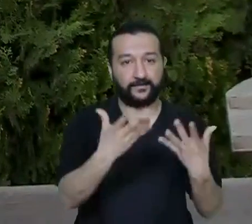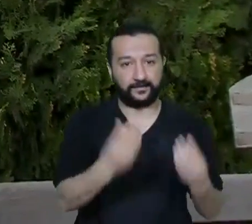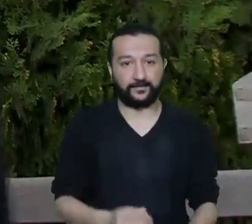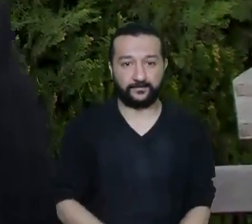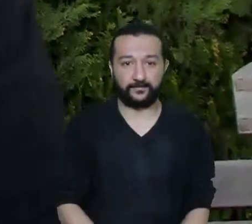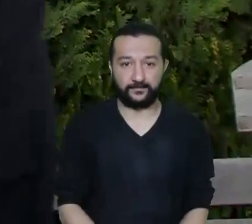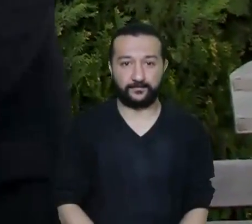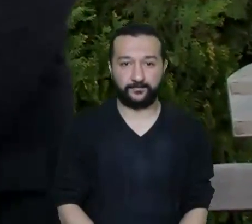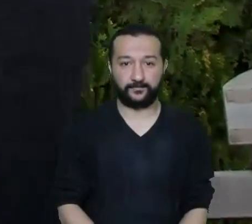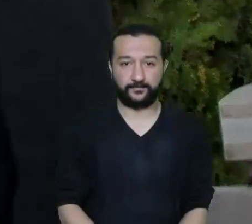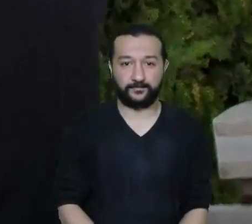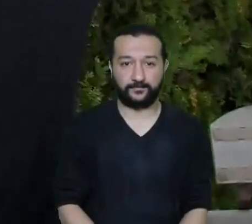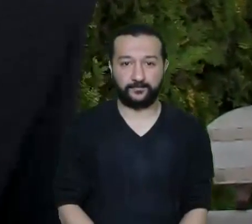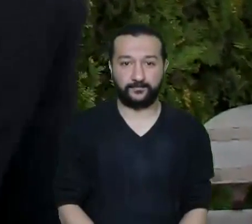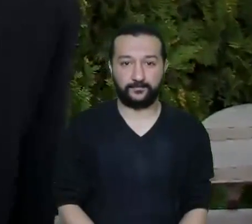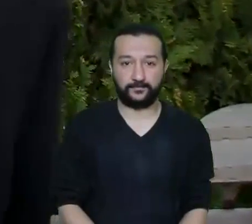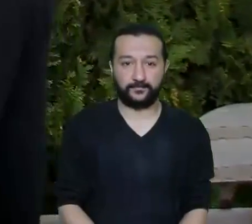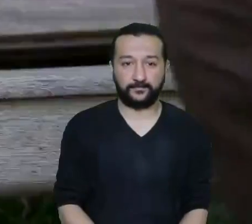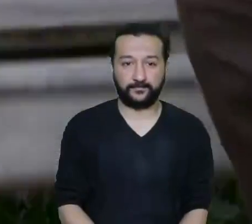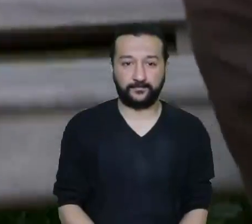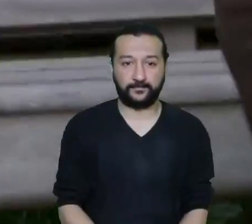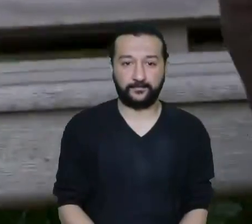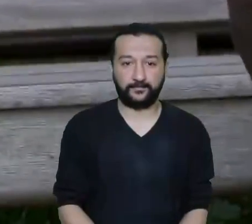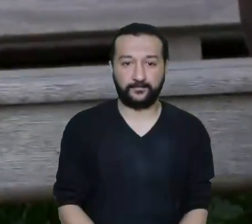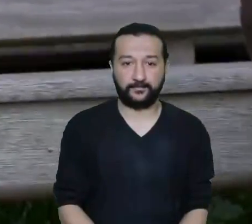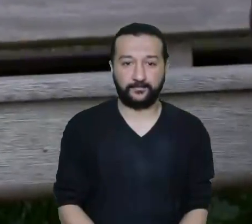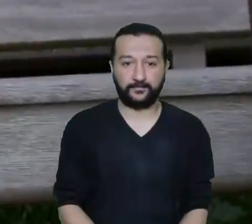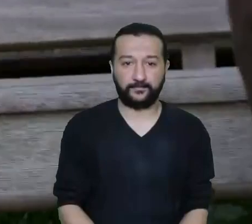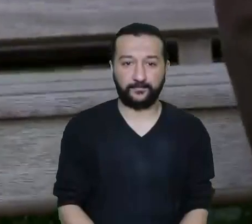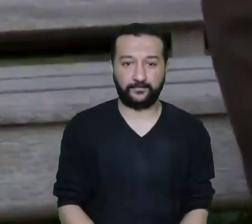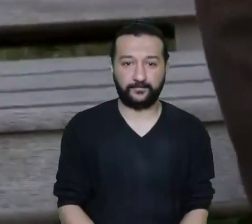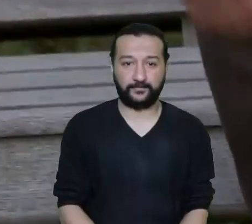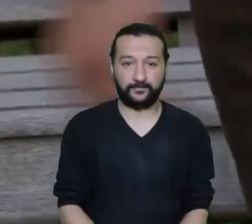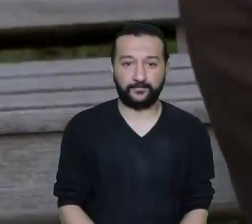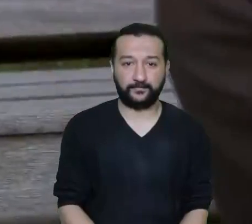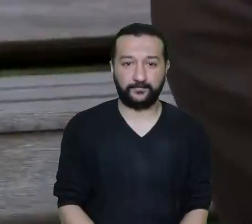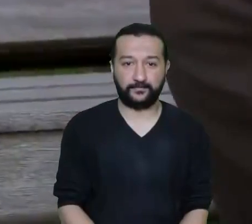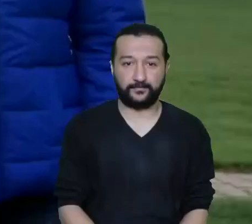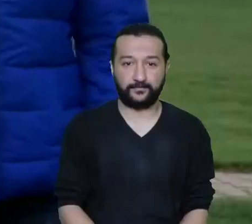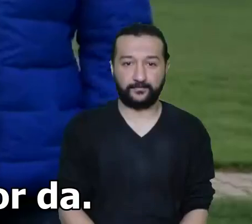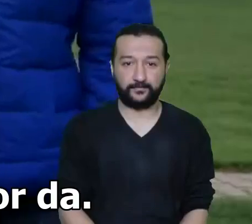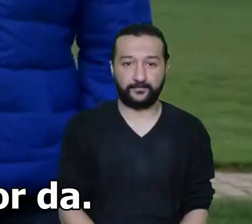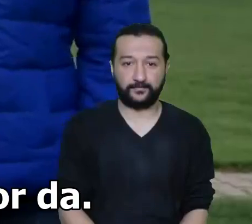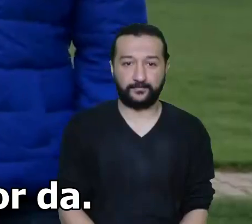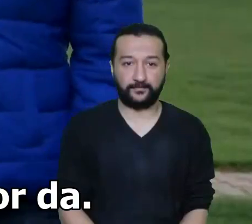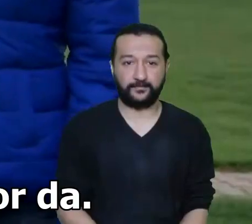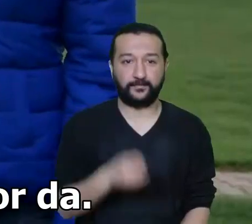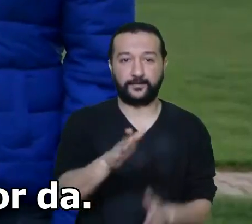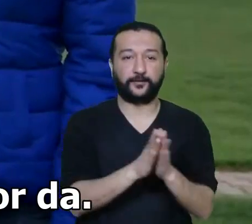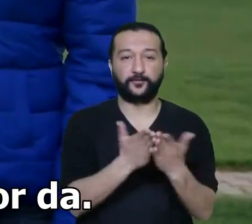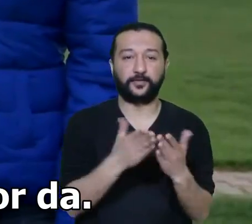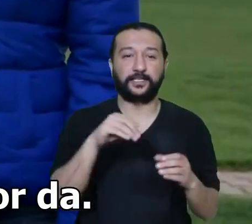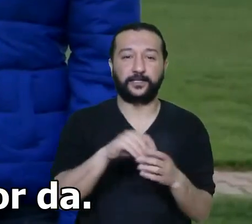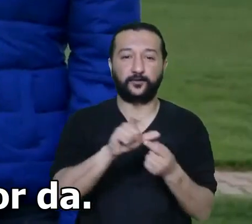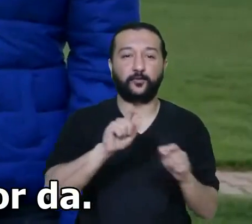edeyim. Ağlamaktı ama gülümsüyor. Bacağını önünde durduğu salıncağa koydu, pantolon paçasını yukarı çekti. Cüzdan